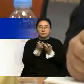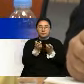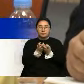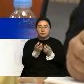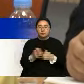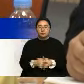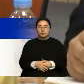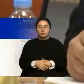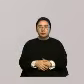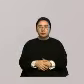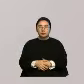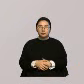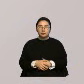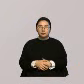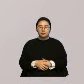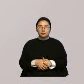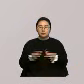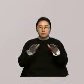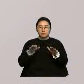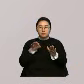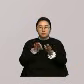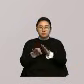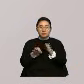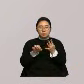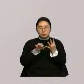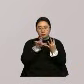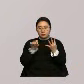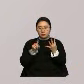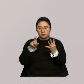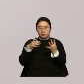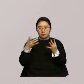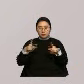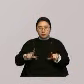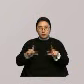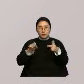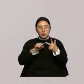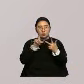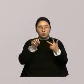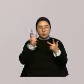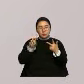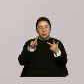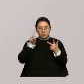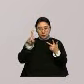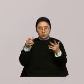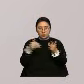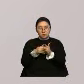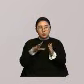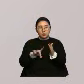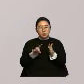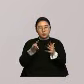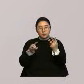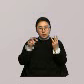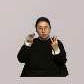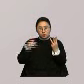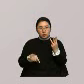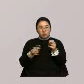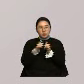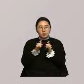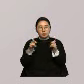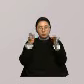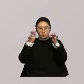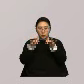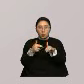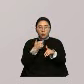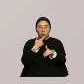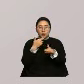수 있는 방법을. 지급 기간은 4월 14일부터 7월 31일까지인데 초반 3주 동안은 사람이